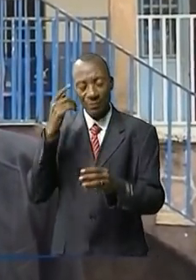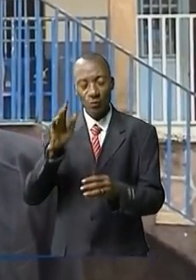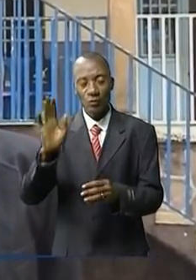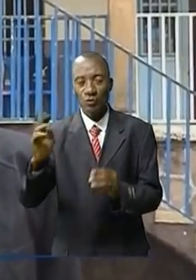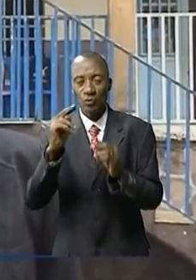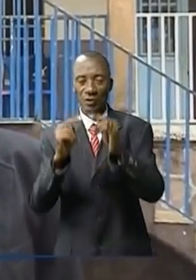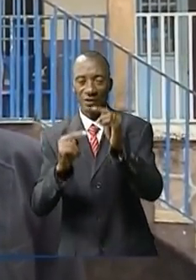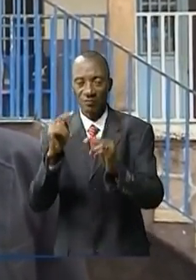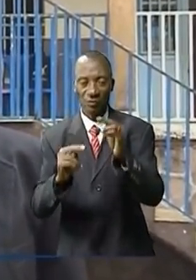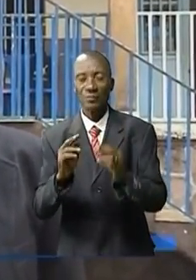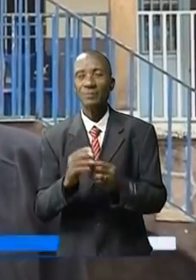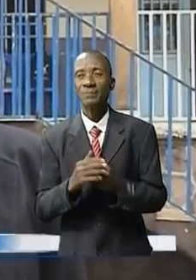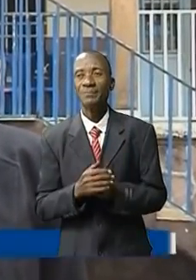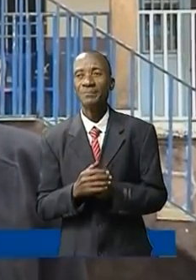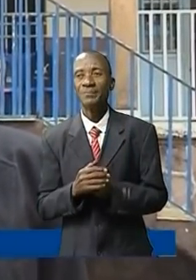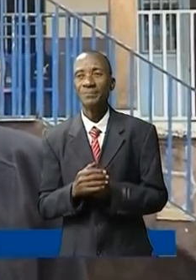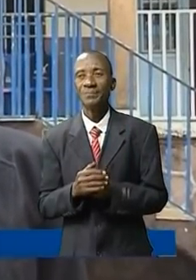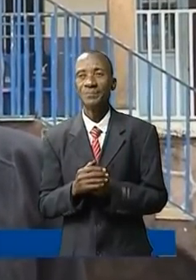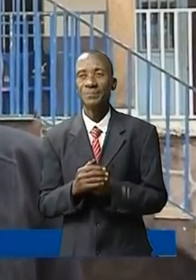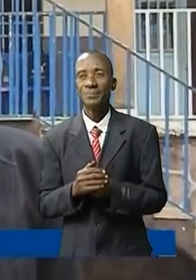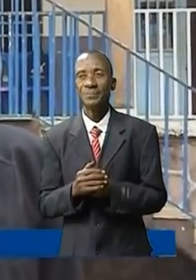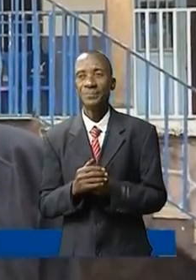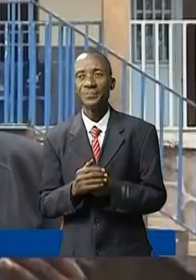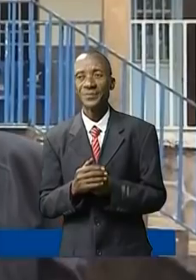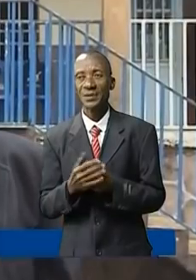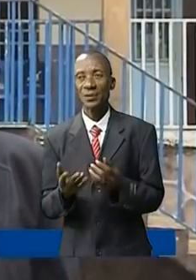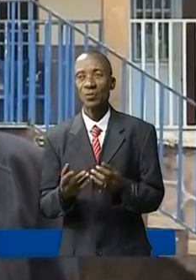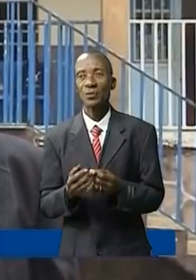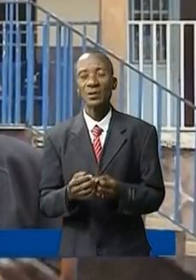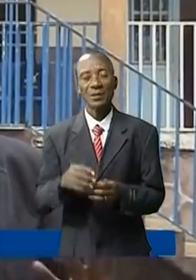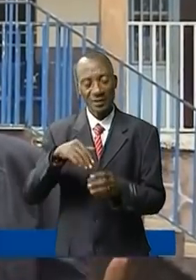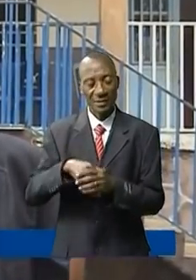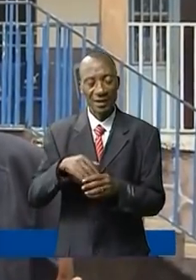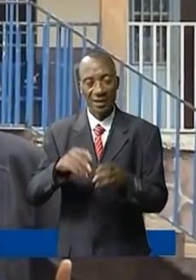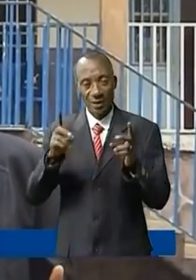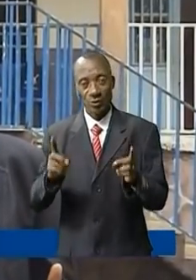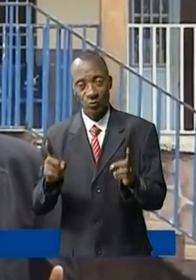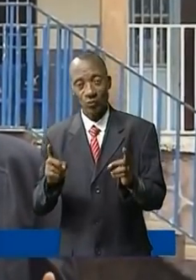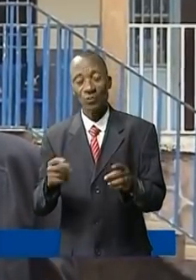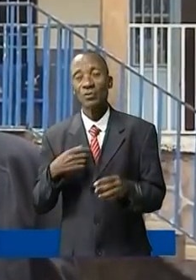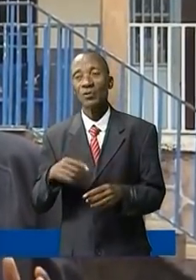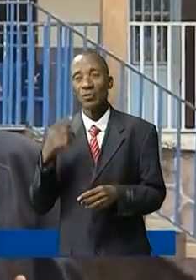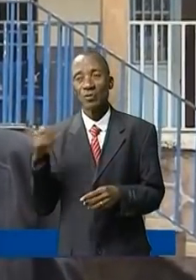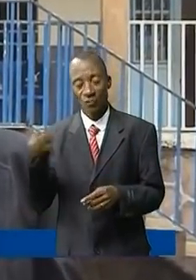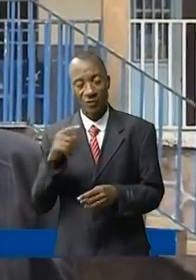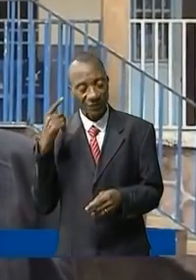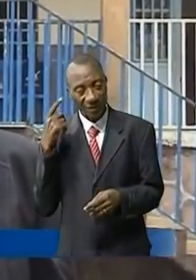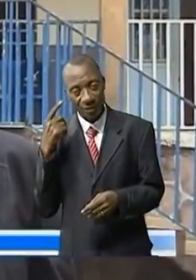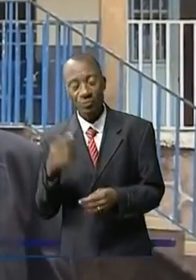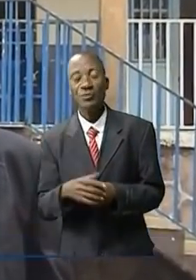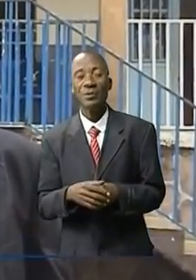Nous sommes une école bilingue et inclusive pour des enfants qui ont un problème spécifique. Nous sommes là pour